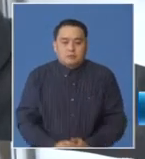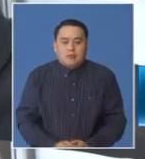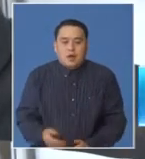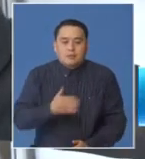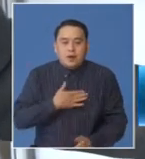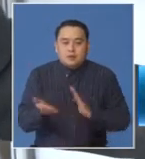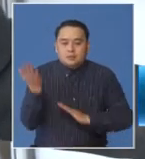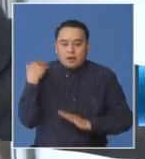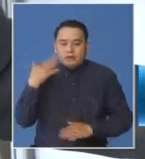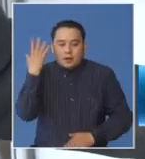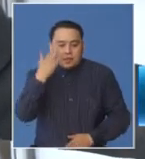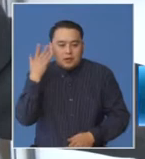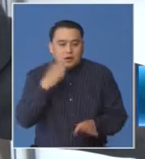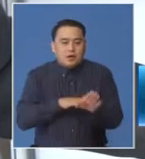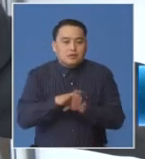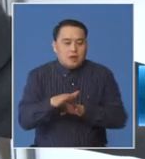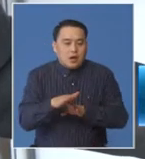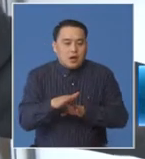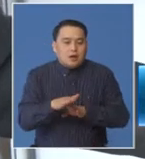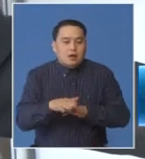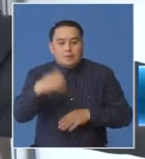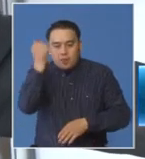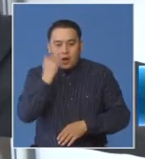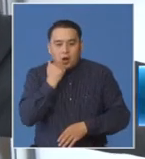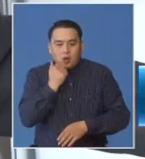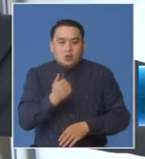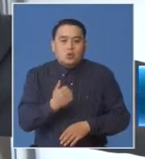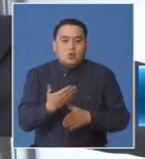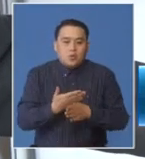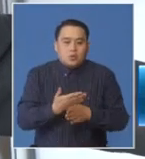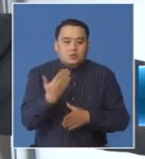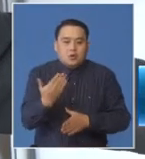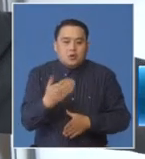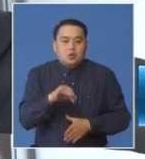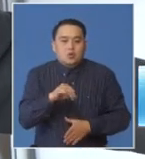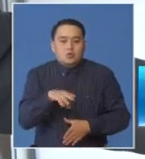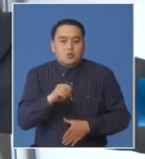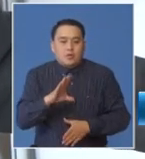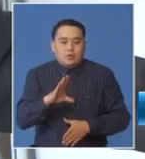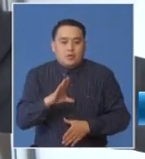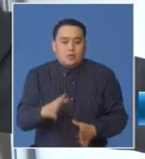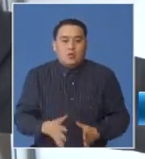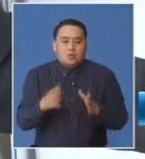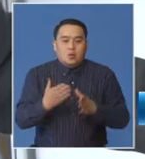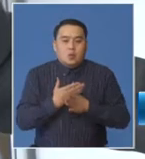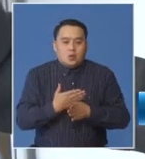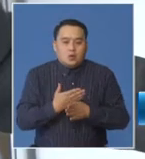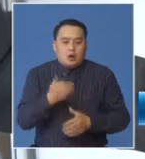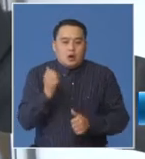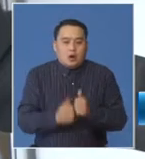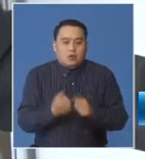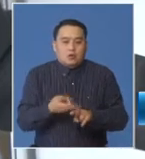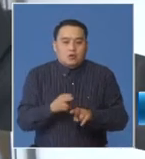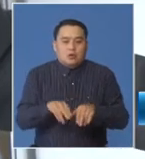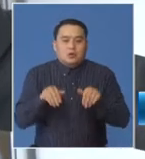«Моя давняя мечта осуществилась. Безумно благодарна меценату Юсупову за то, что он оказал такую помощь. Не каждый на